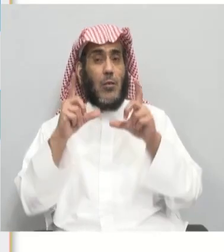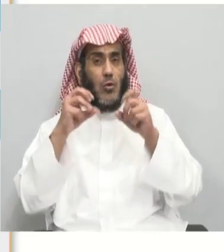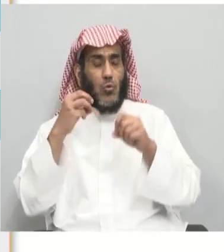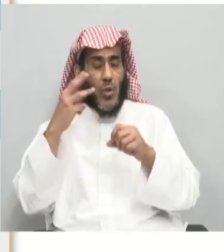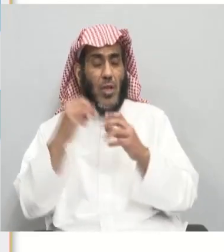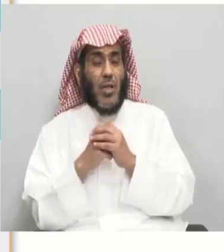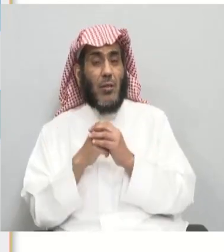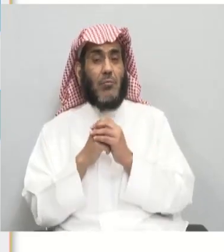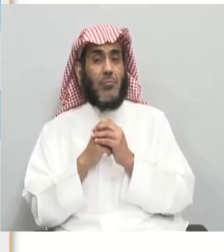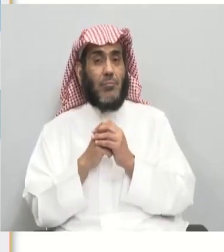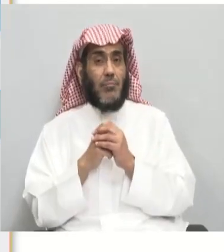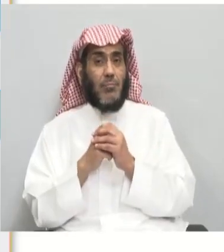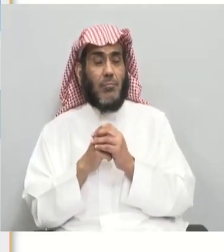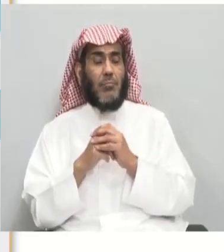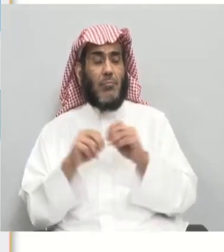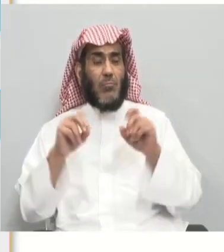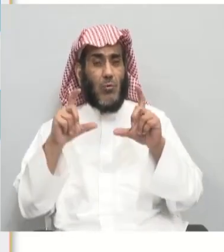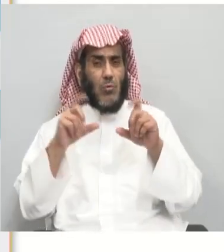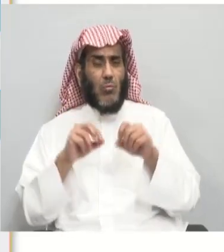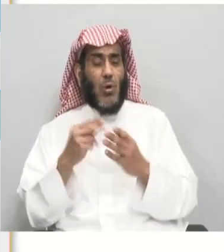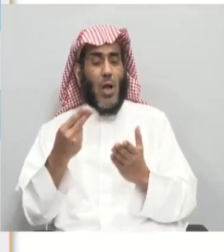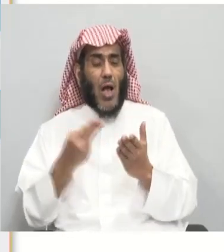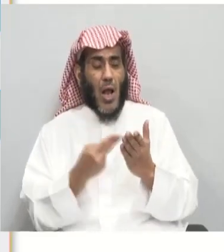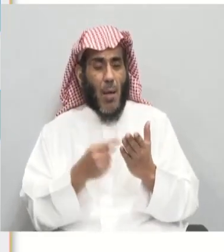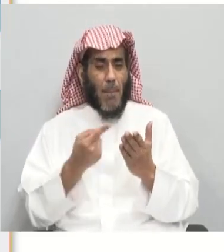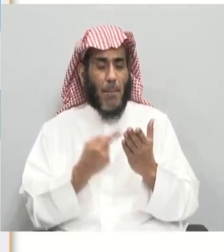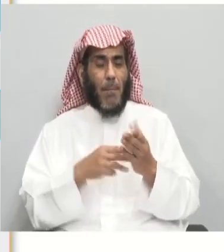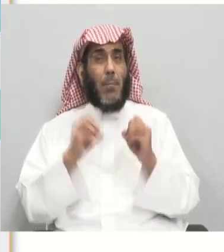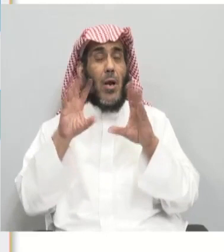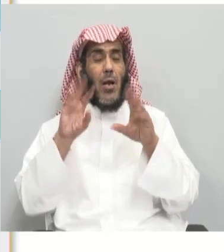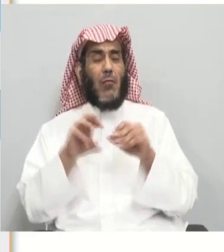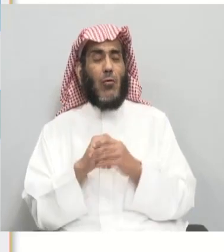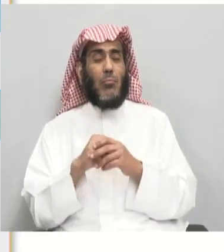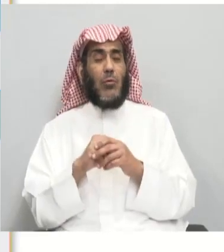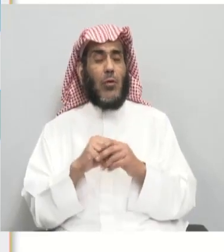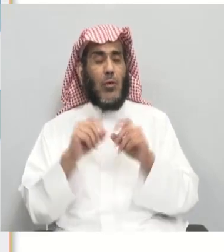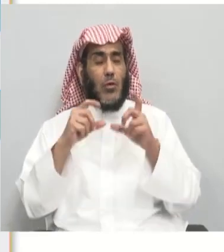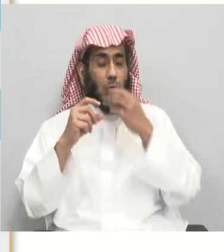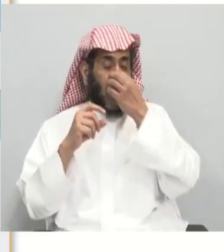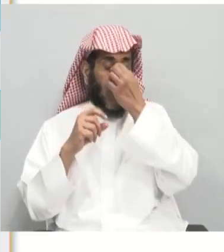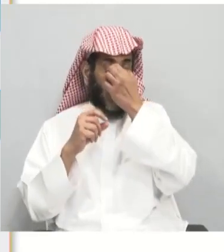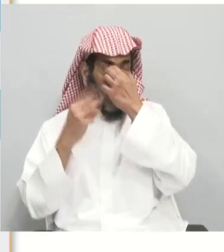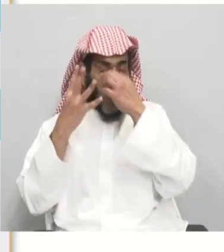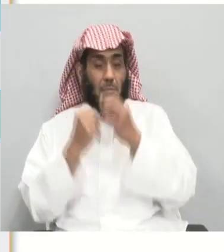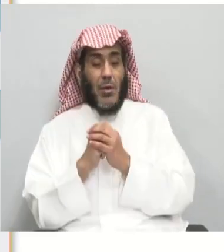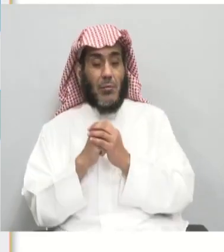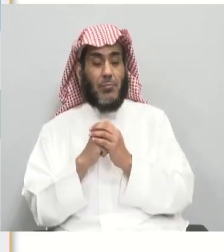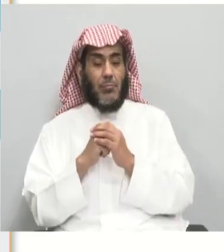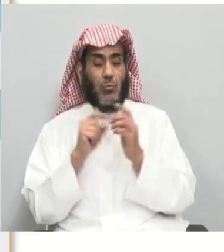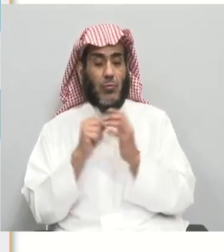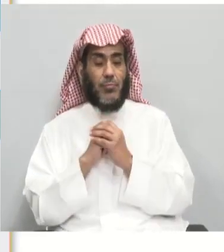الثالثه صوره لقلم بارك الله فيكم الصوره الرابعه